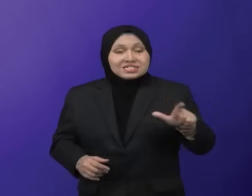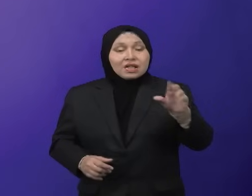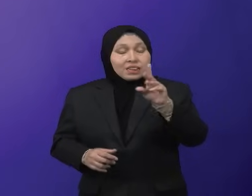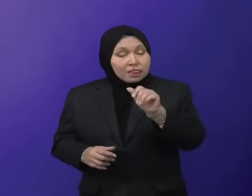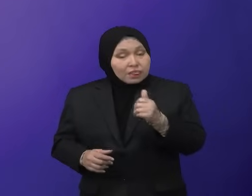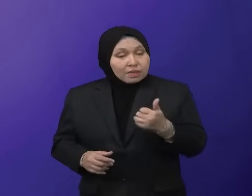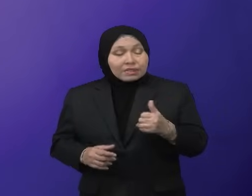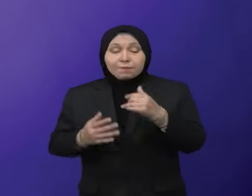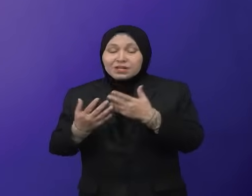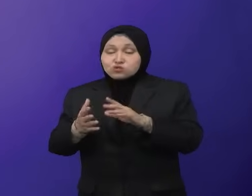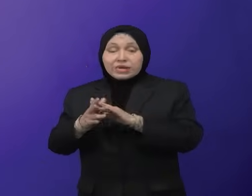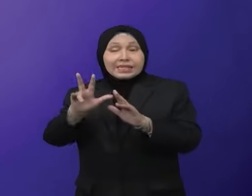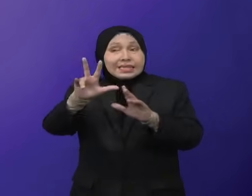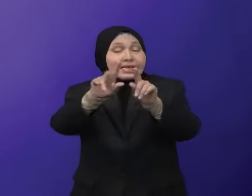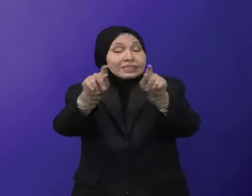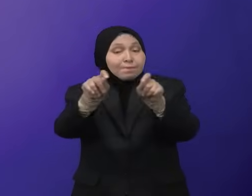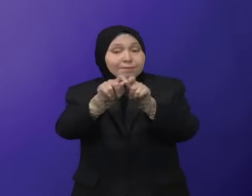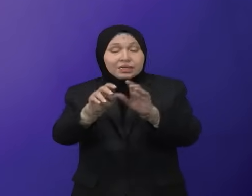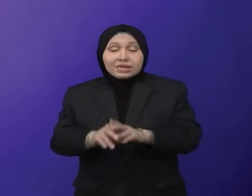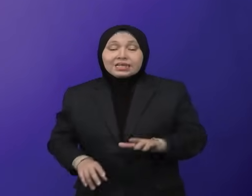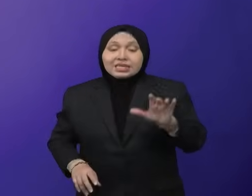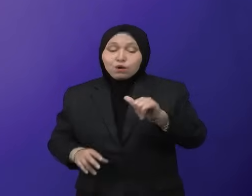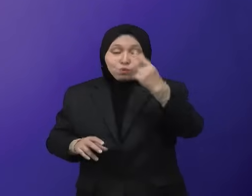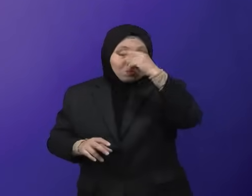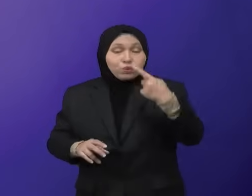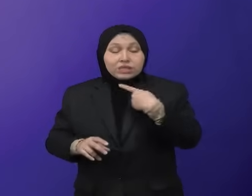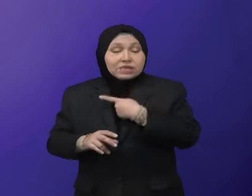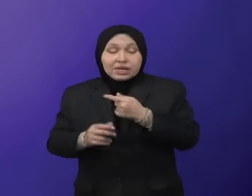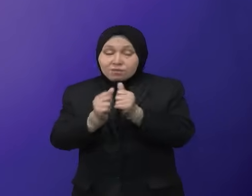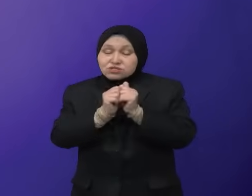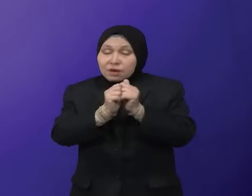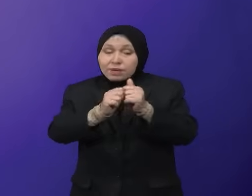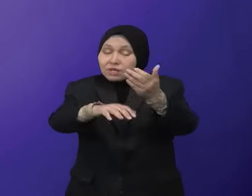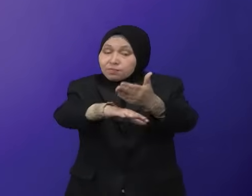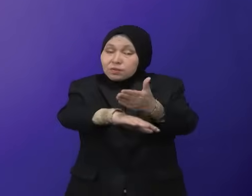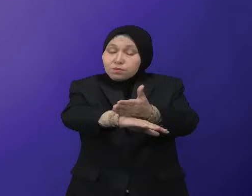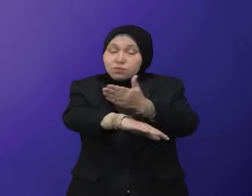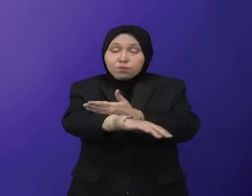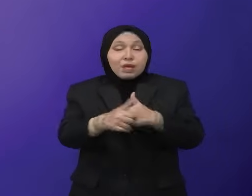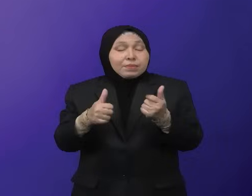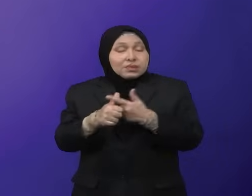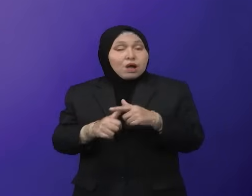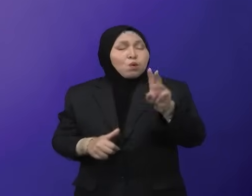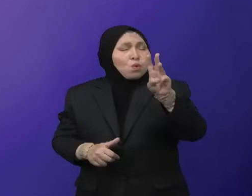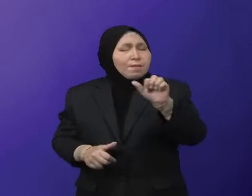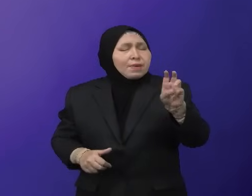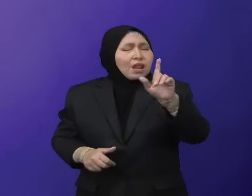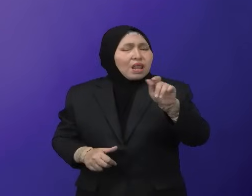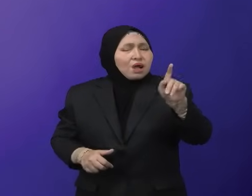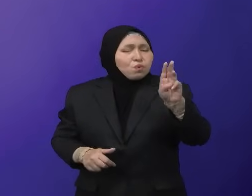Kemudian, itu ada tiga tempat yang untuk kita nak sama-sama perbaiki. Yang pertama, wa ma lakum